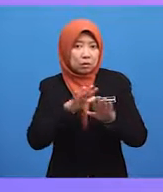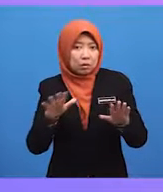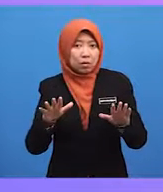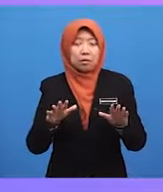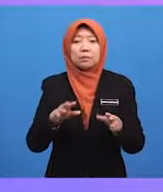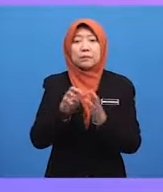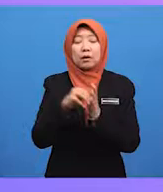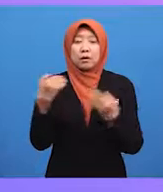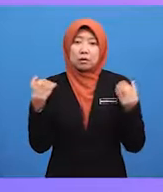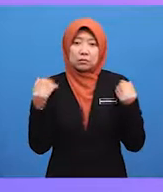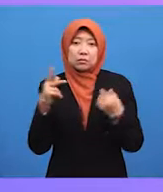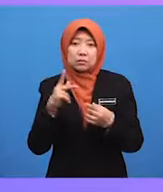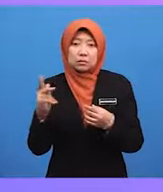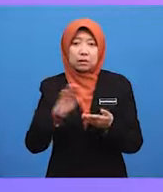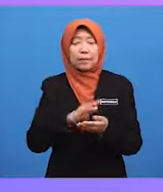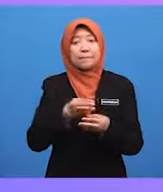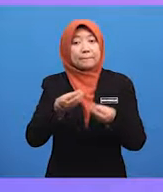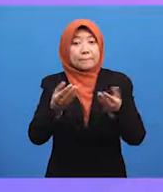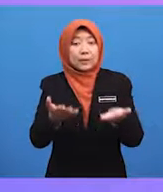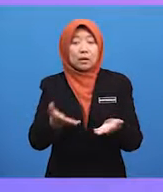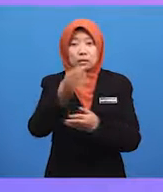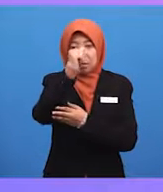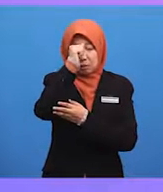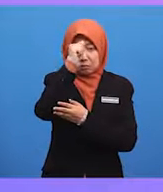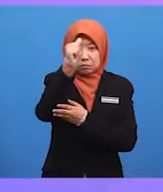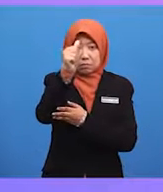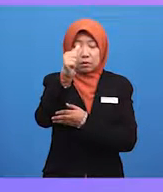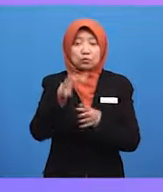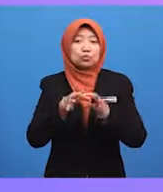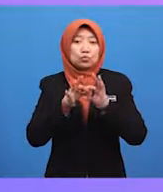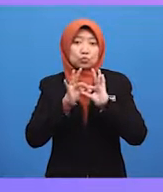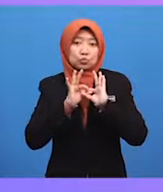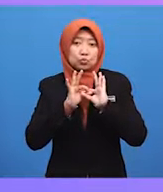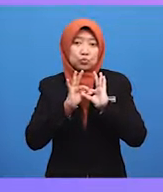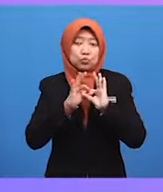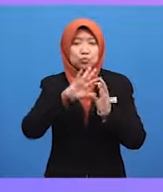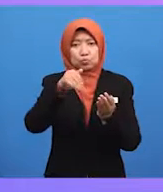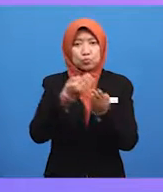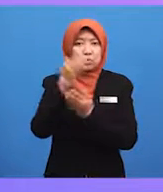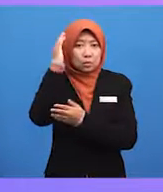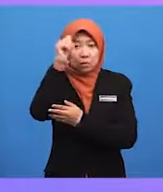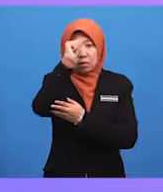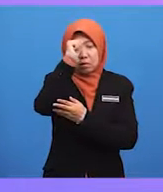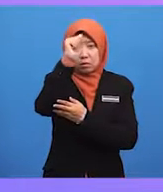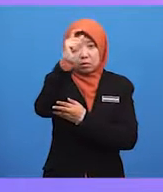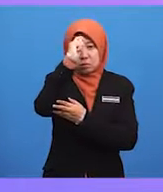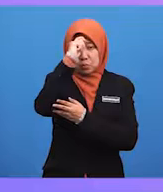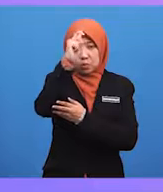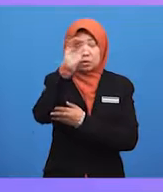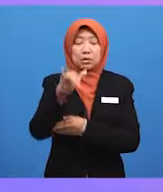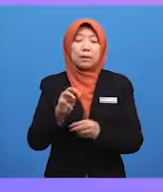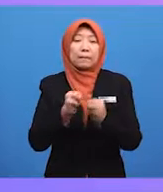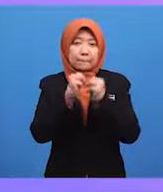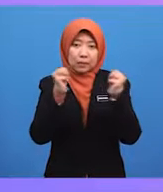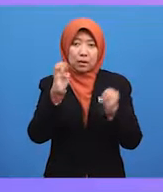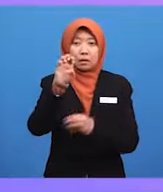mengadakan bagi Allah sebarang sekutu. Padahal kamu semua mengetahui bahawa Allah ialah Tuhan yang Maha